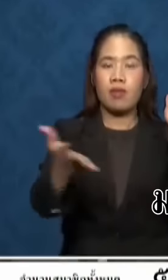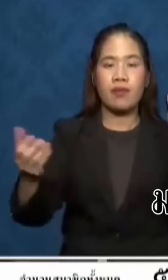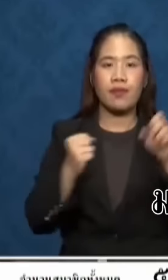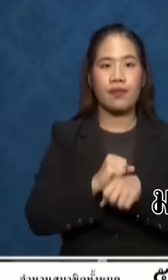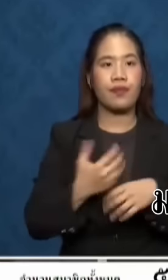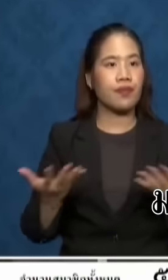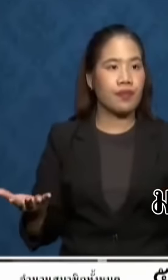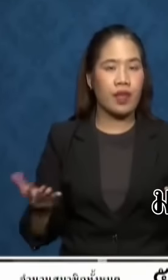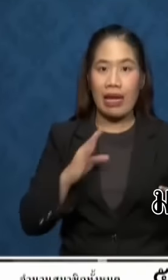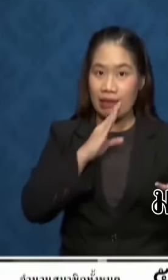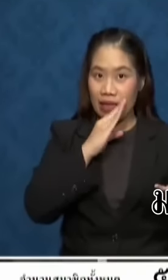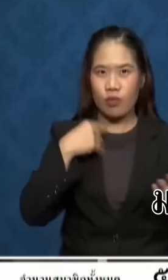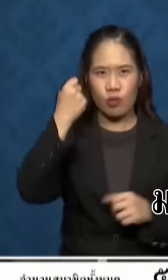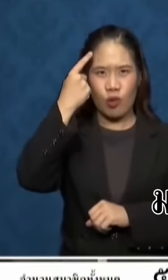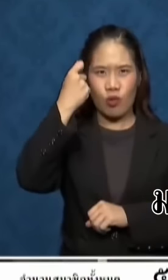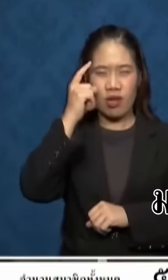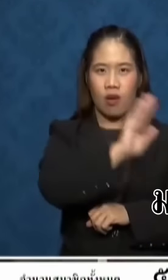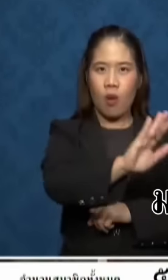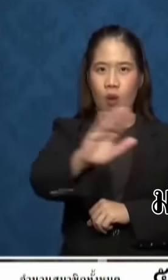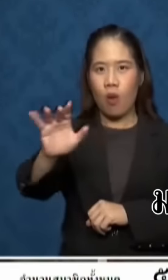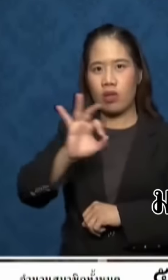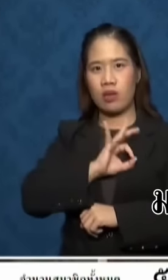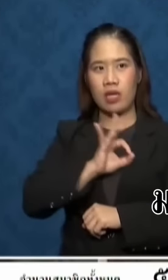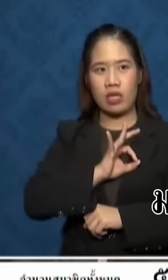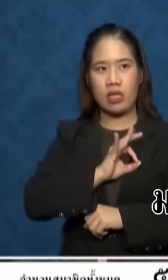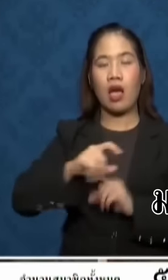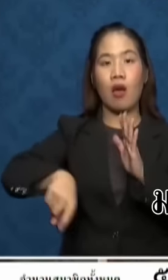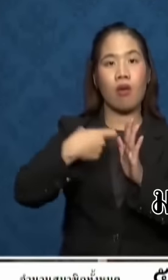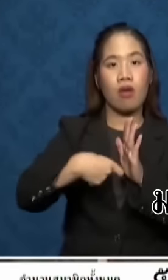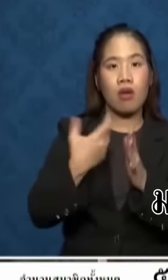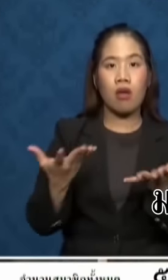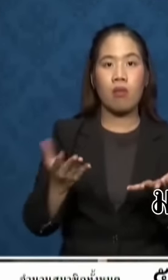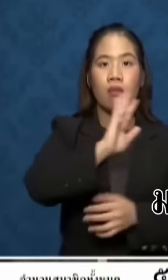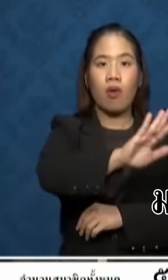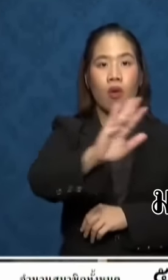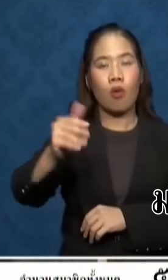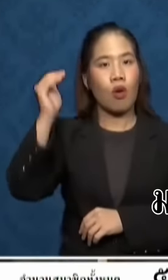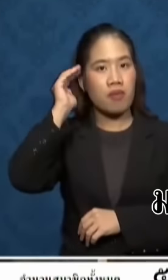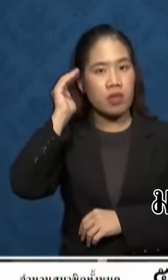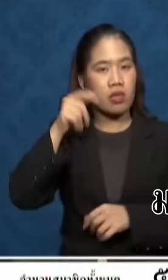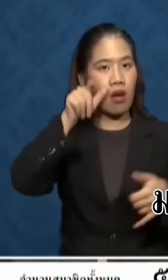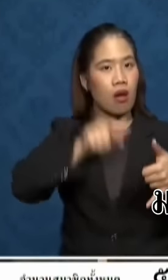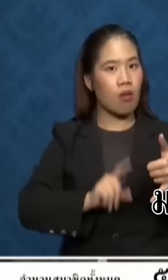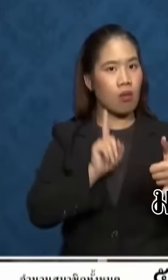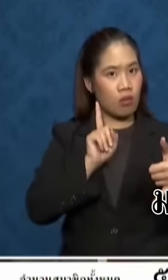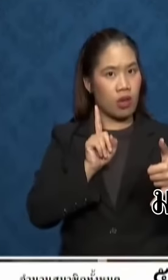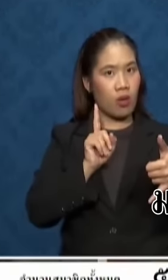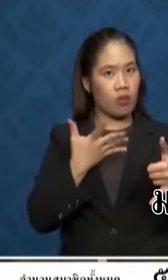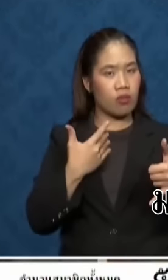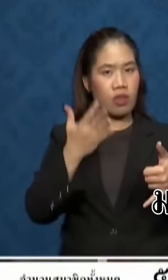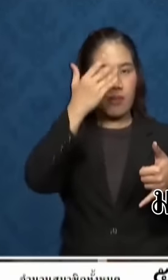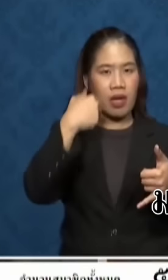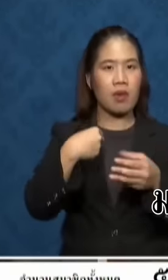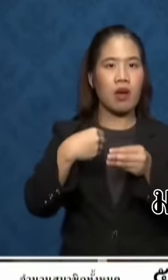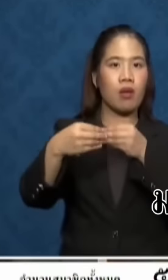เพระฉะนั้นเนี่ยถ้เป็คามเข้าใจของทานสมาชิแต่ละคนจะเอาเหตุและผลของตนและความเชื่อของตนมานเสนอต่สภาเพื่อนนม